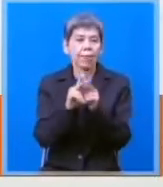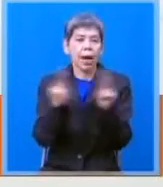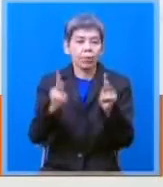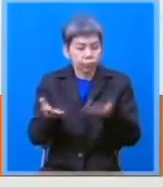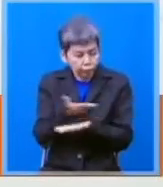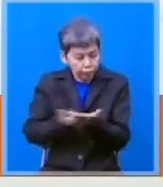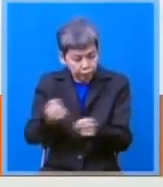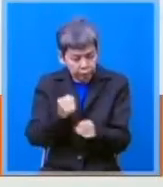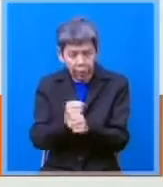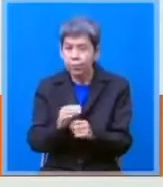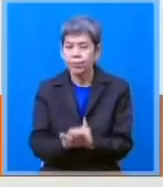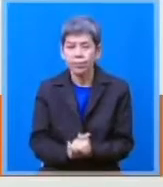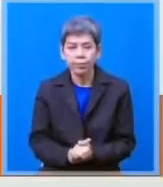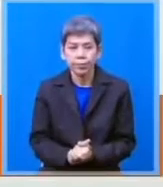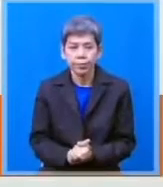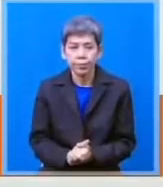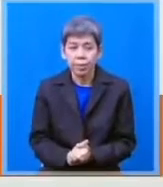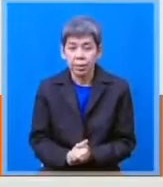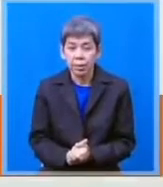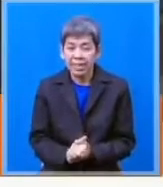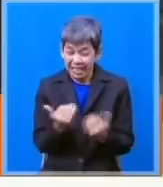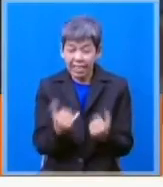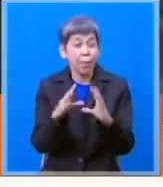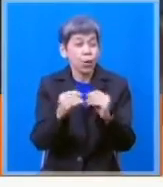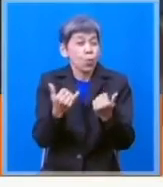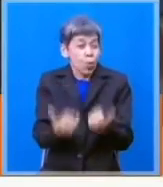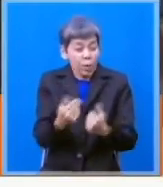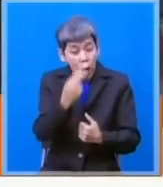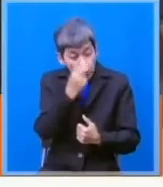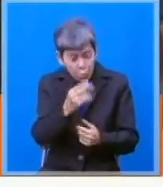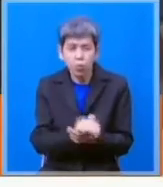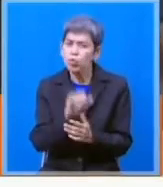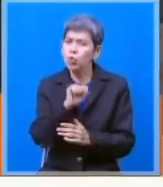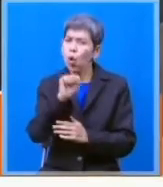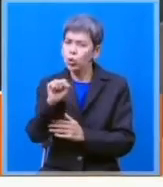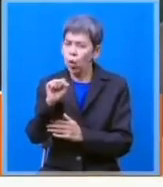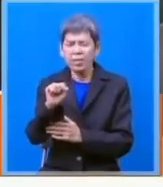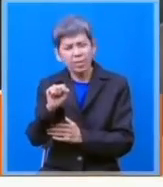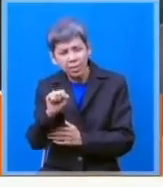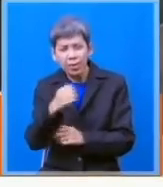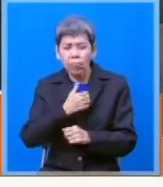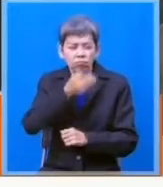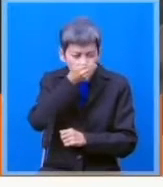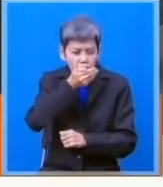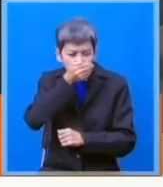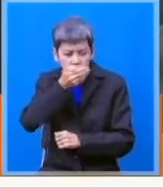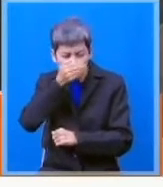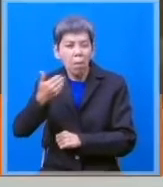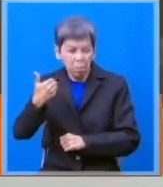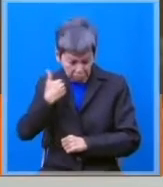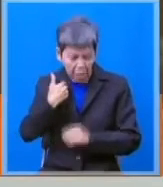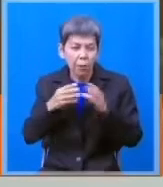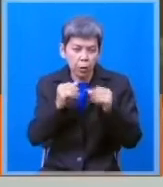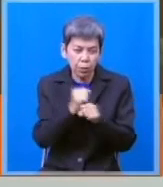จารณาเต็มสภาขณะที่บรรยากาศการประชุมในวันนี้ค่ะสมาชิกบางส่วนยังคงสวมหน้ากากอนามัยเข้าร่วมประชุ